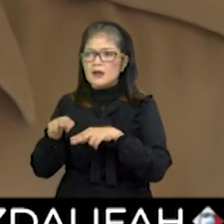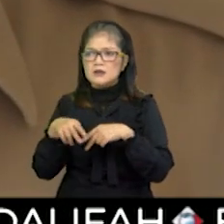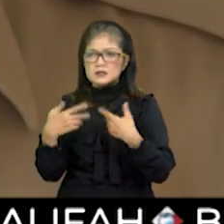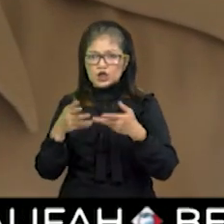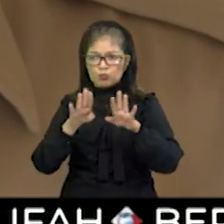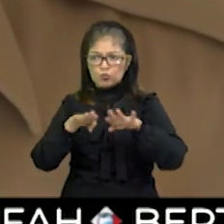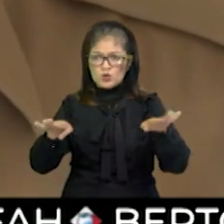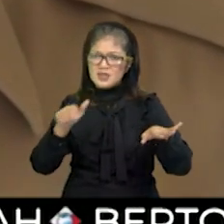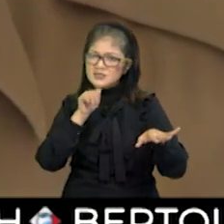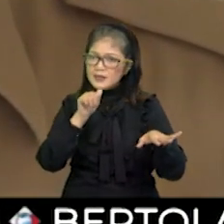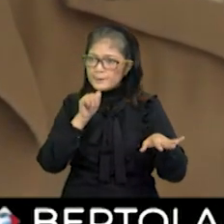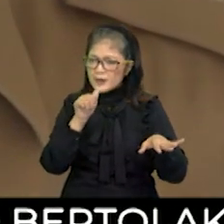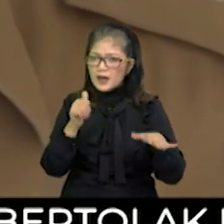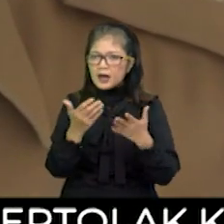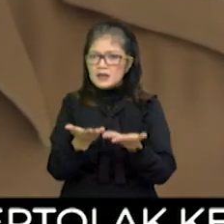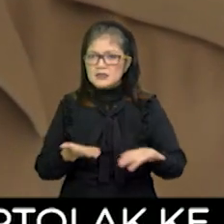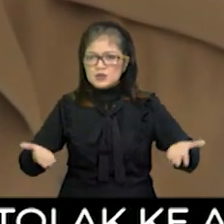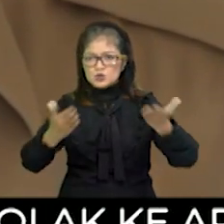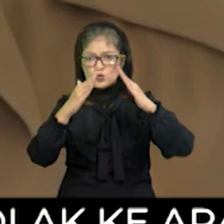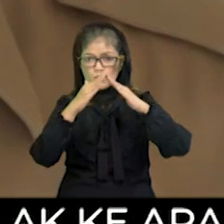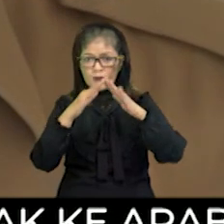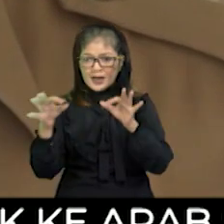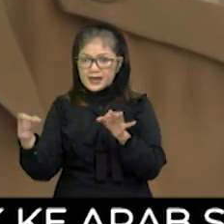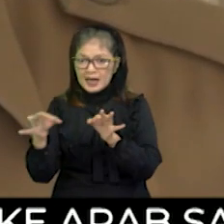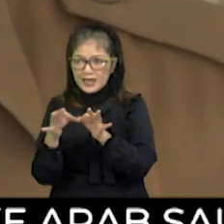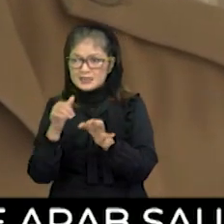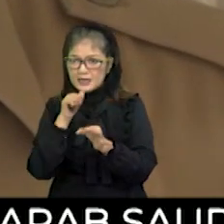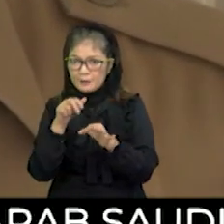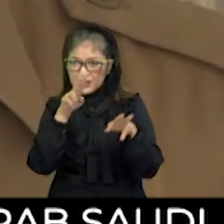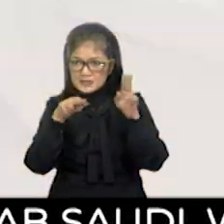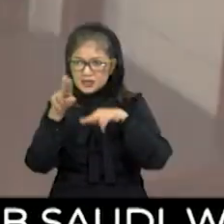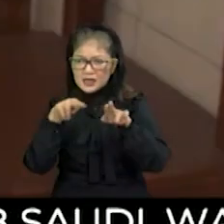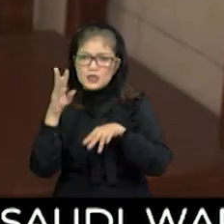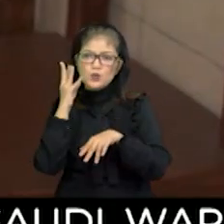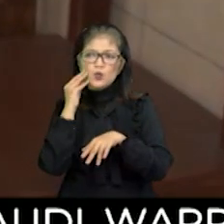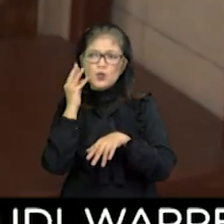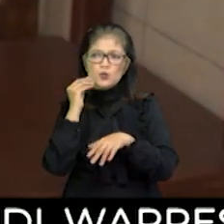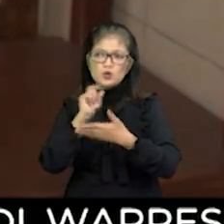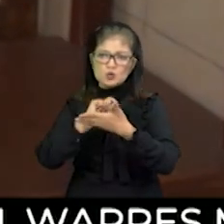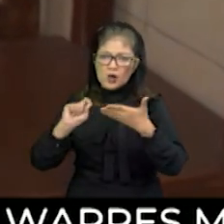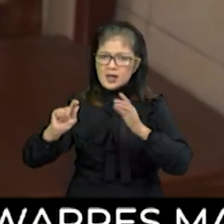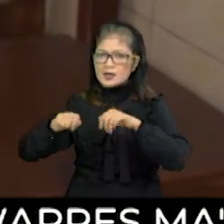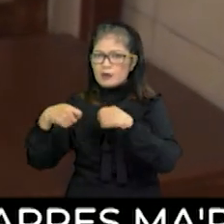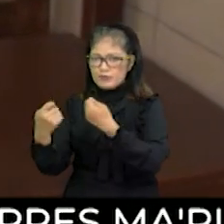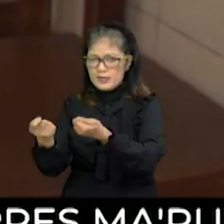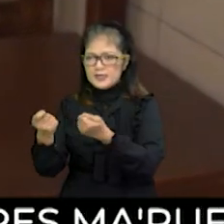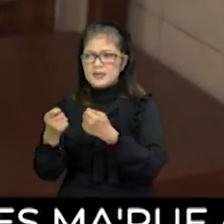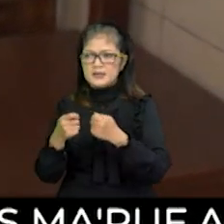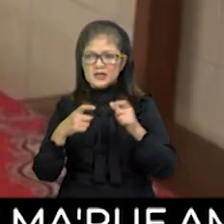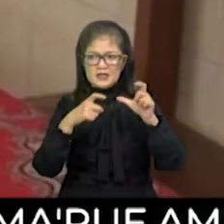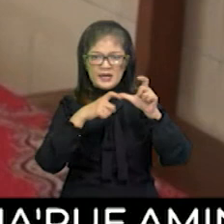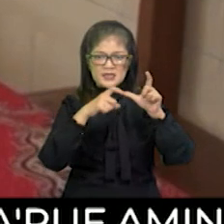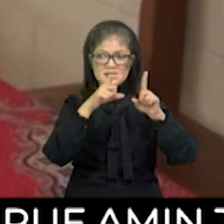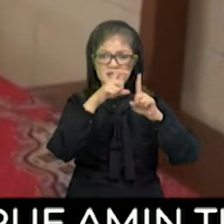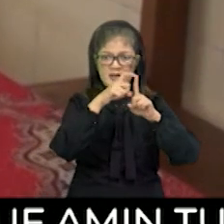siswanya yang ada di lingkungan ini barangkali masih ada yang usianya masuk sekolah. Selain SD Mentikan 6, terdapat